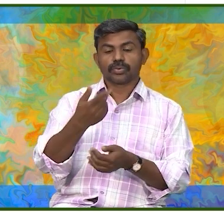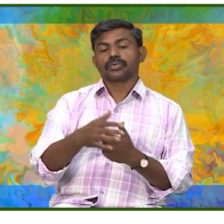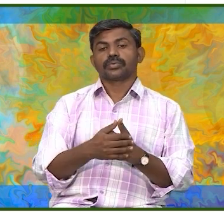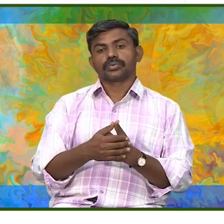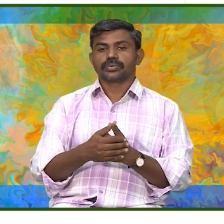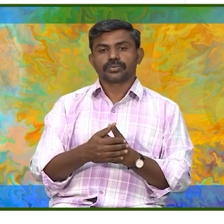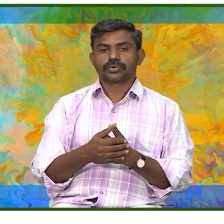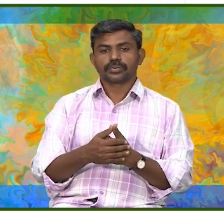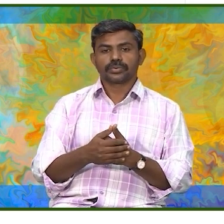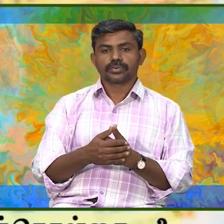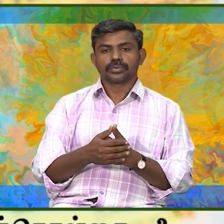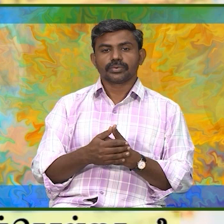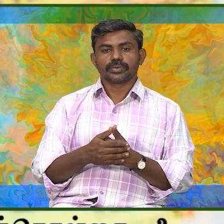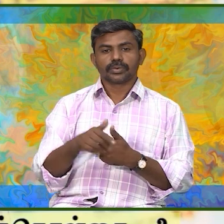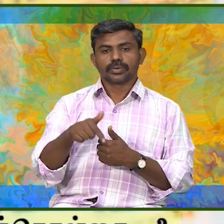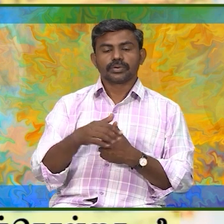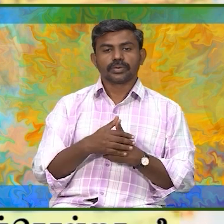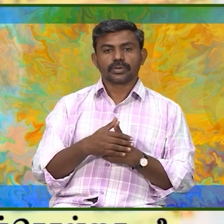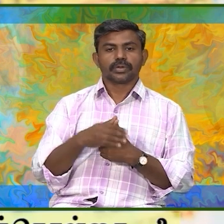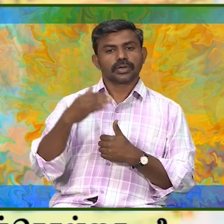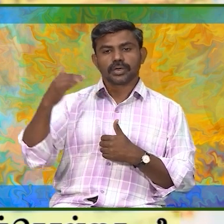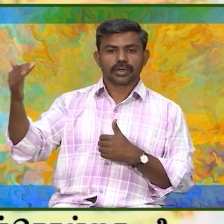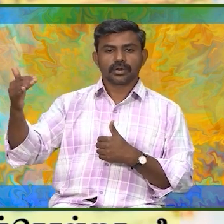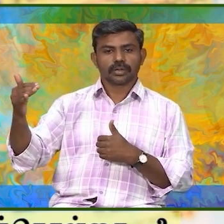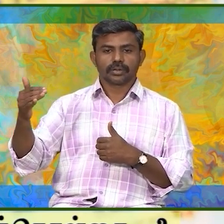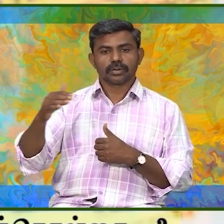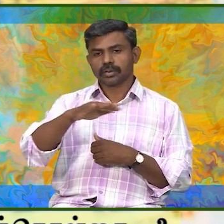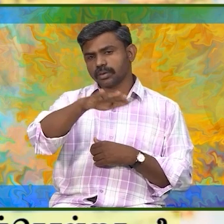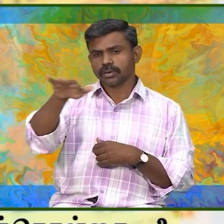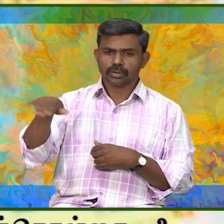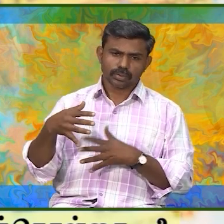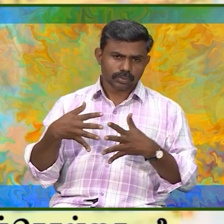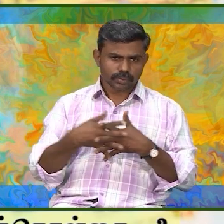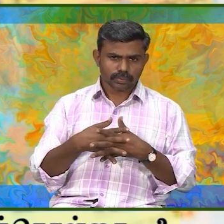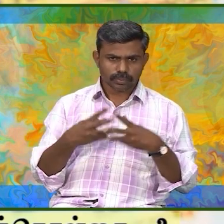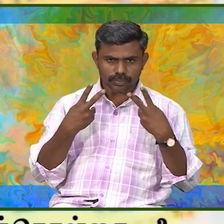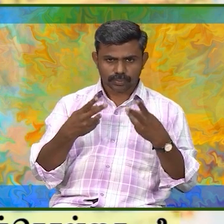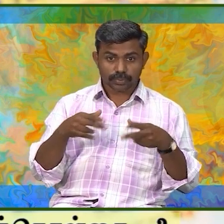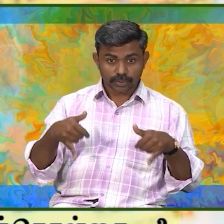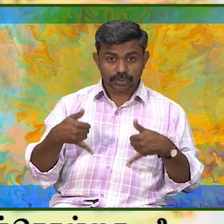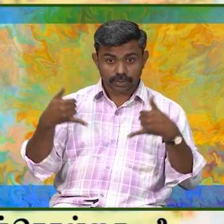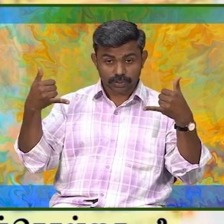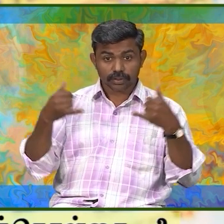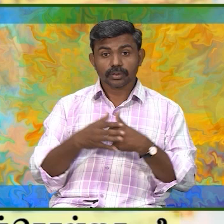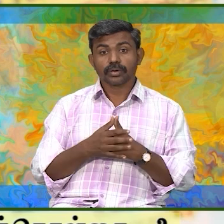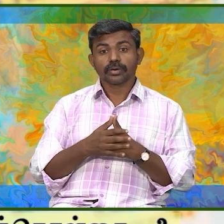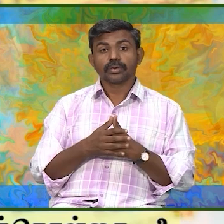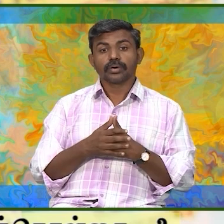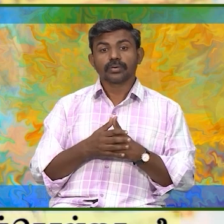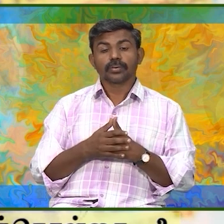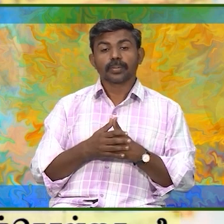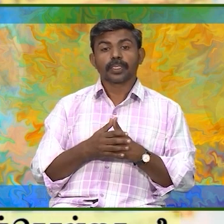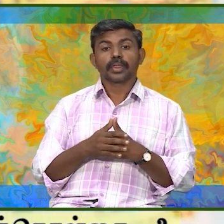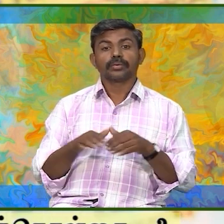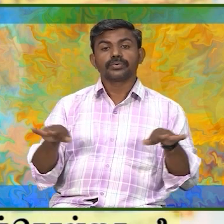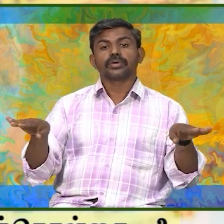கொள்கையாகும். சரியா? சரி, இப்போ அந்த கிழக்கு இந்த பிராந்தியத்தினுடைய ஒற்றுமை எல்லாம் பார்த்தோம். இப்போ இந்தியா வந்து என்ன பண்ணிட்டுன்னு கேட்டிங்கன்னா,